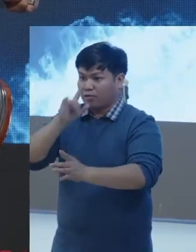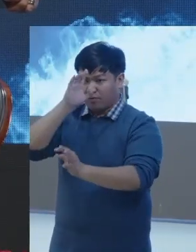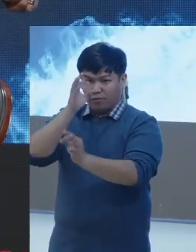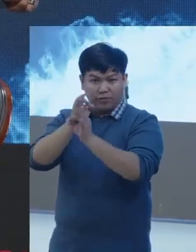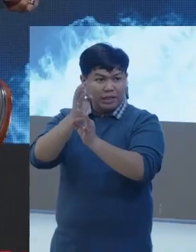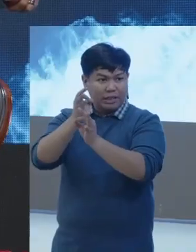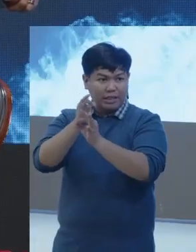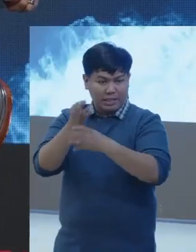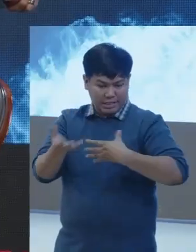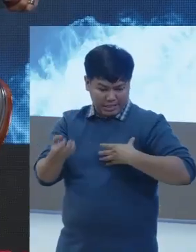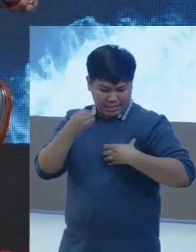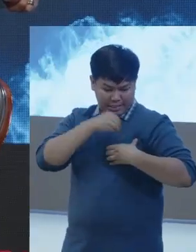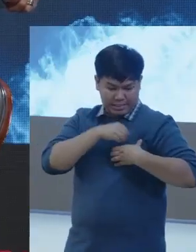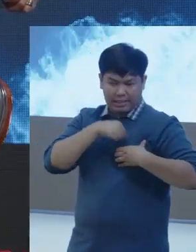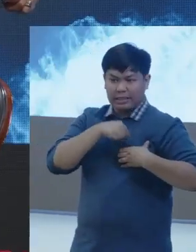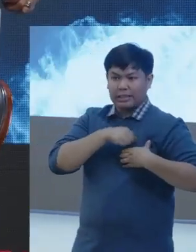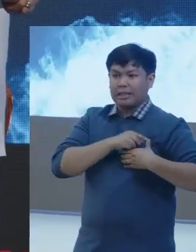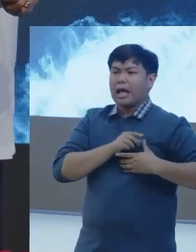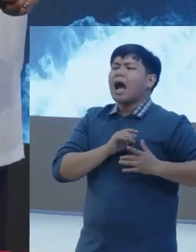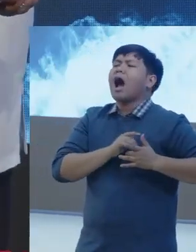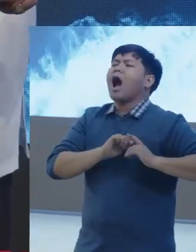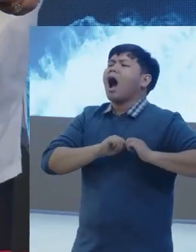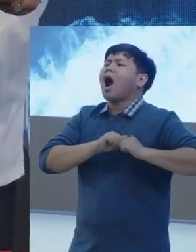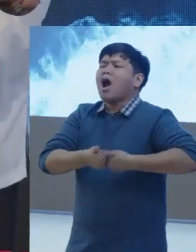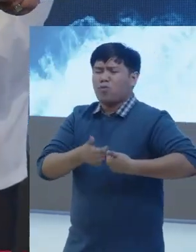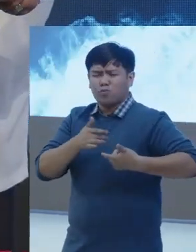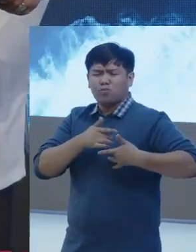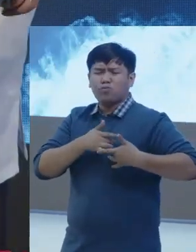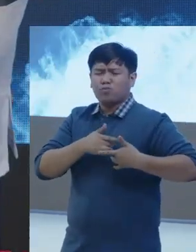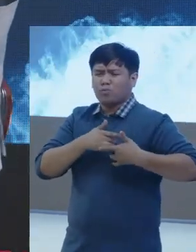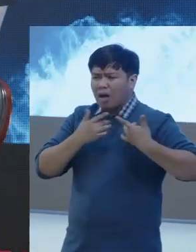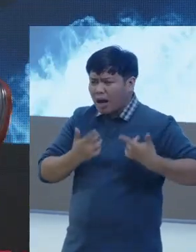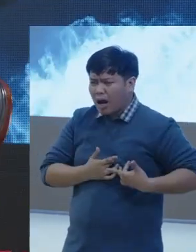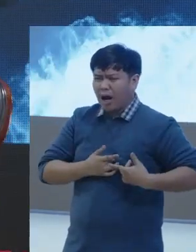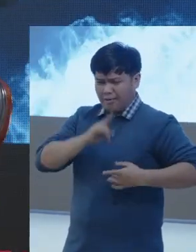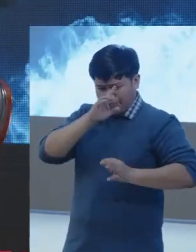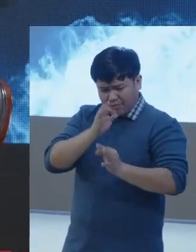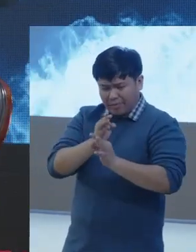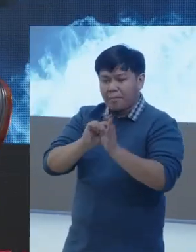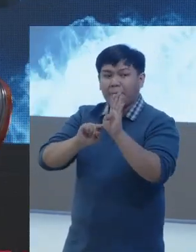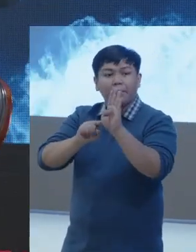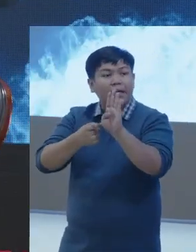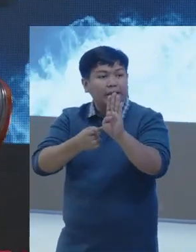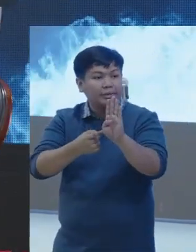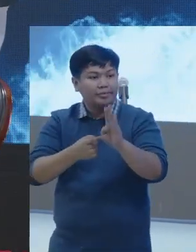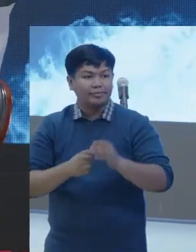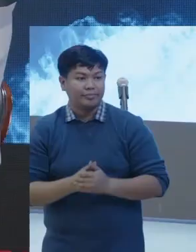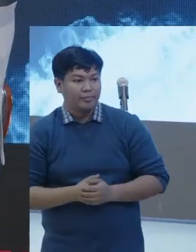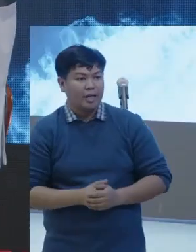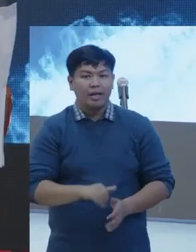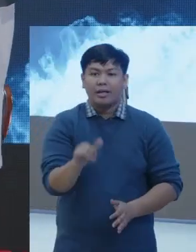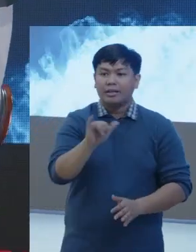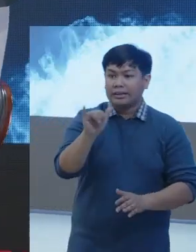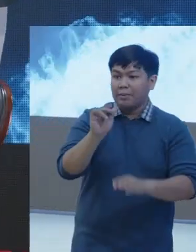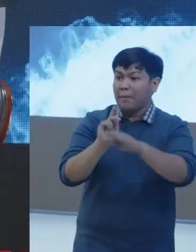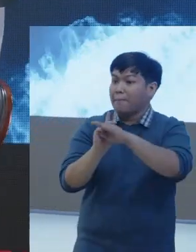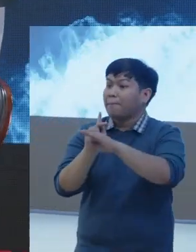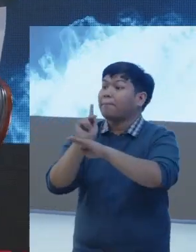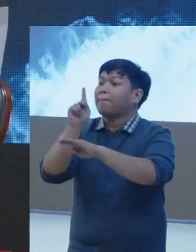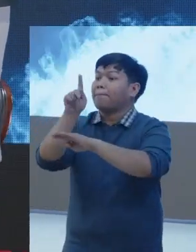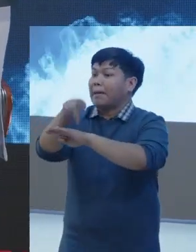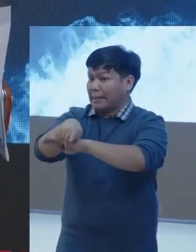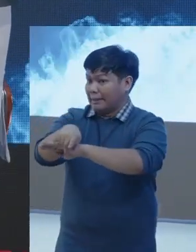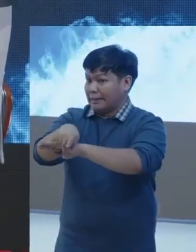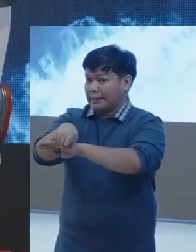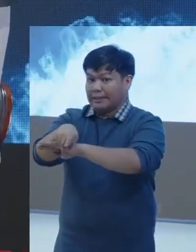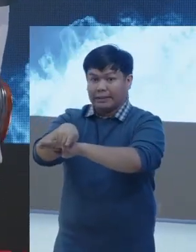ng isang tao. Sabi niya, the kingdom of God is as if a man should scatter seed on the ground. A man,